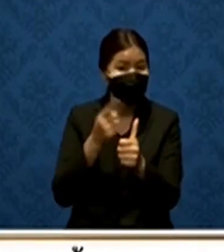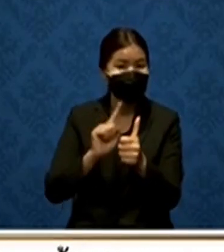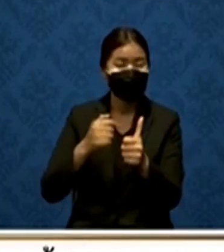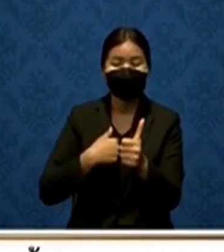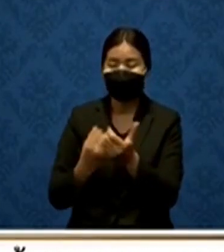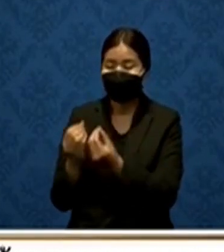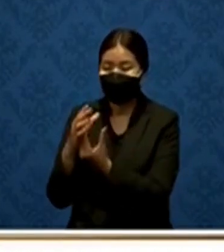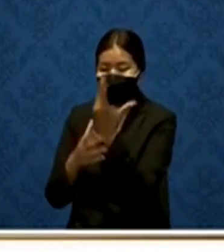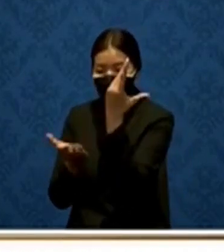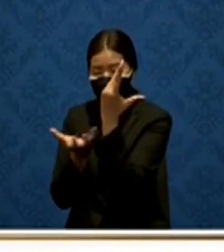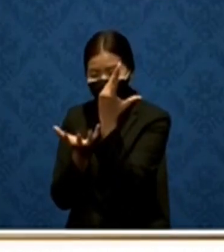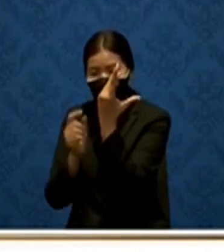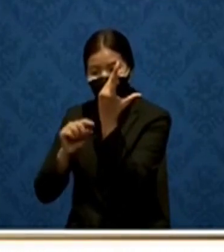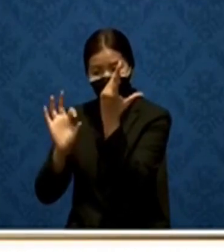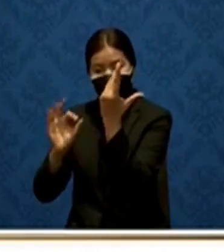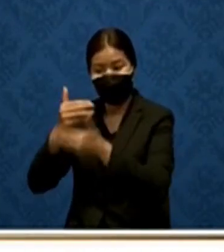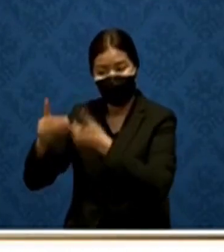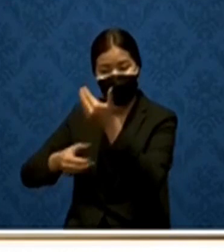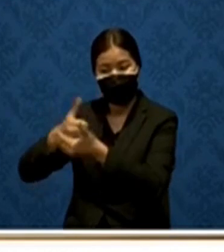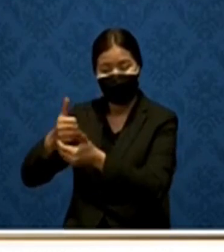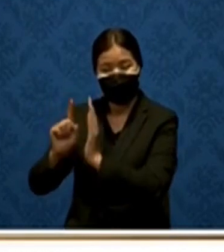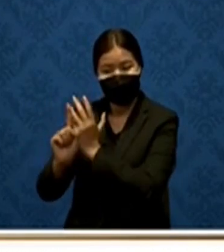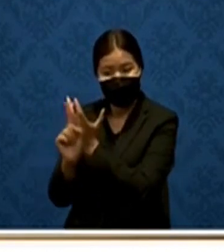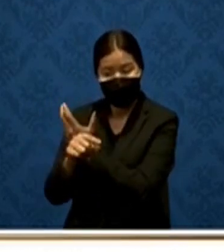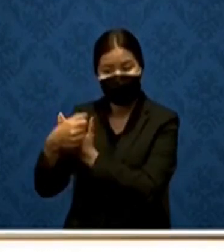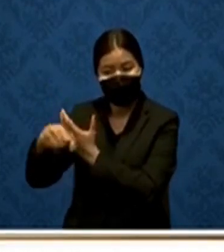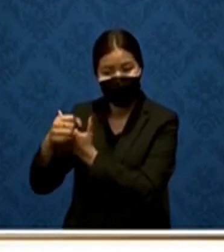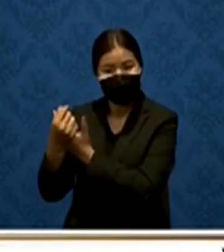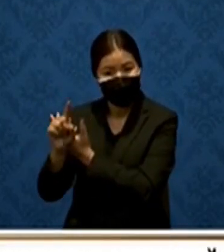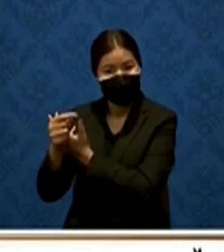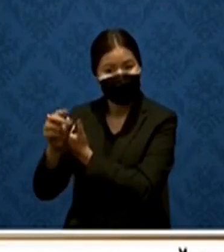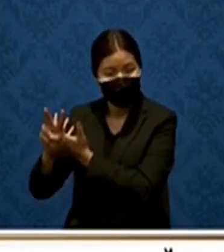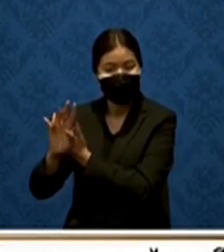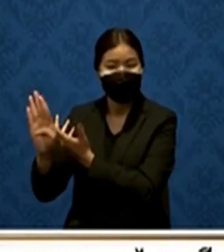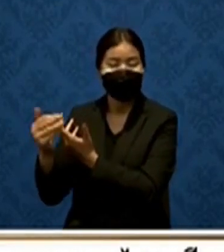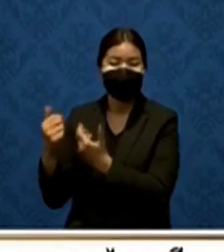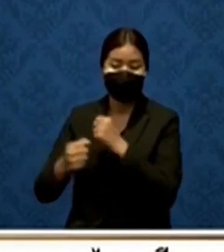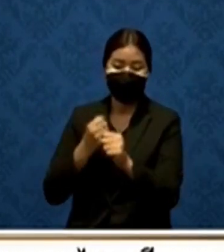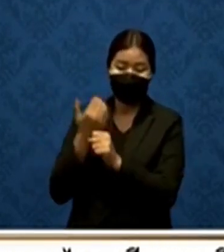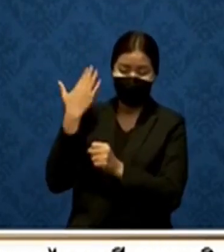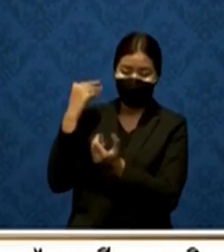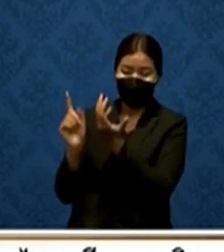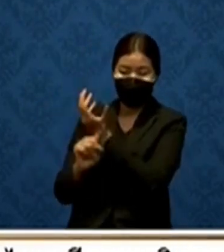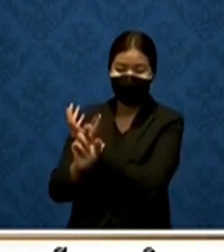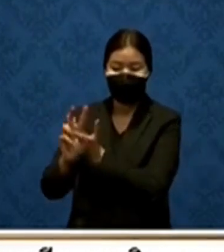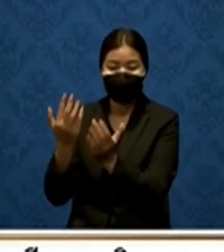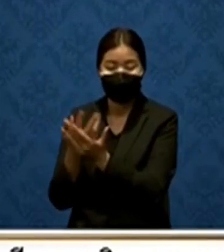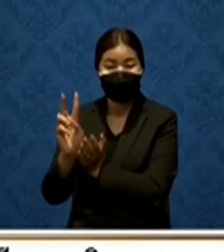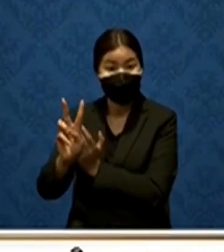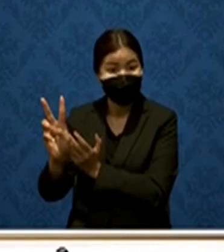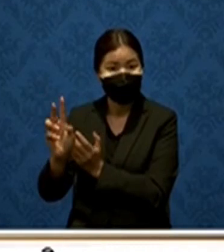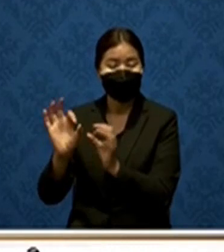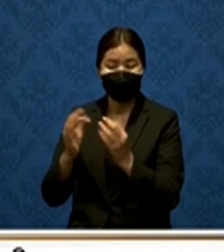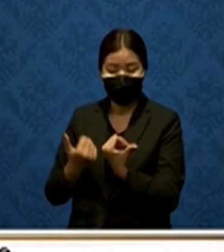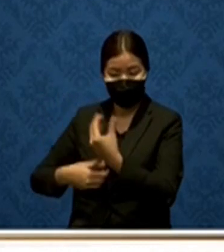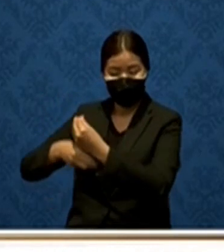ปลามก็ยังราคาดีอยู่วันนี้โล 11-12 แล้นะครับจาก 3-4 ปที่แล้วโล 2 บาทกว่าผู้